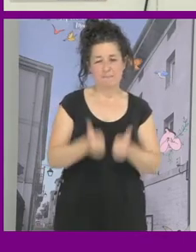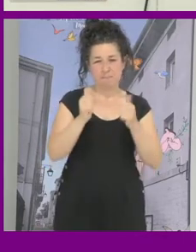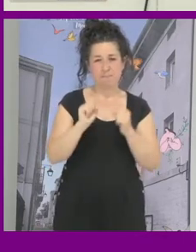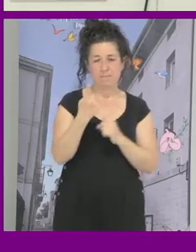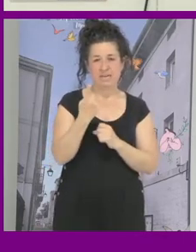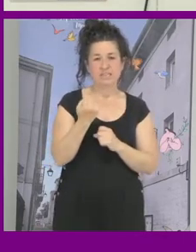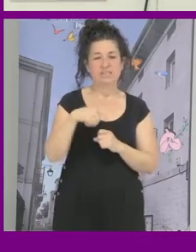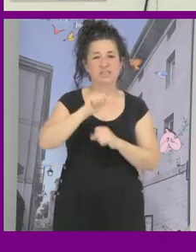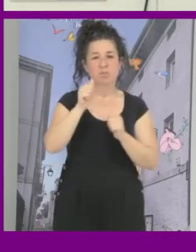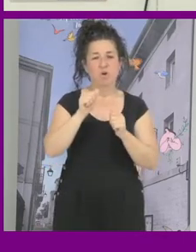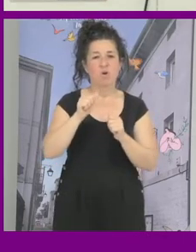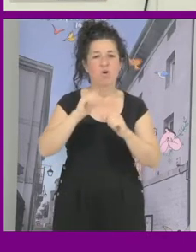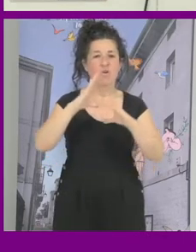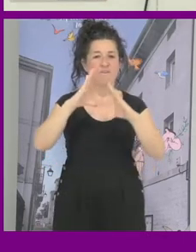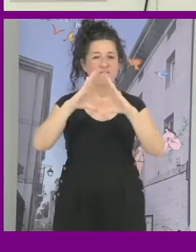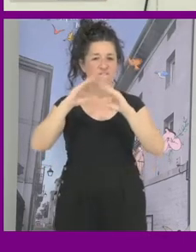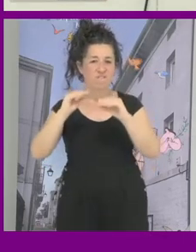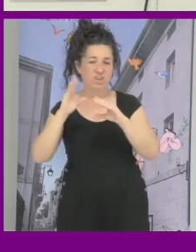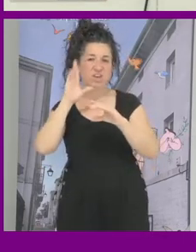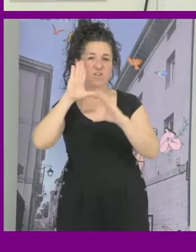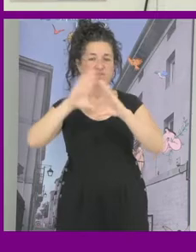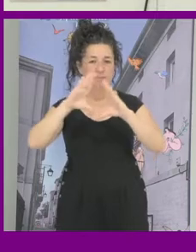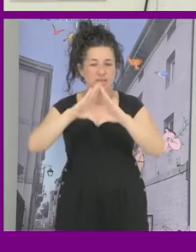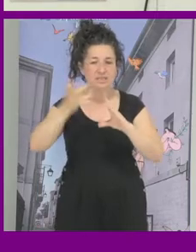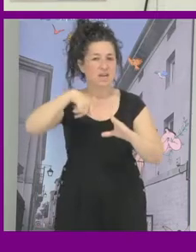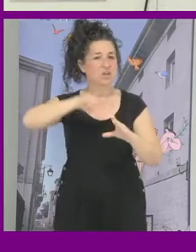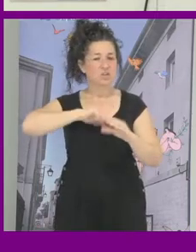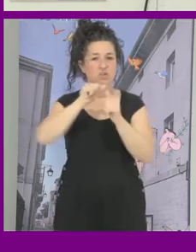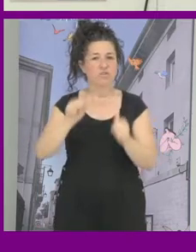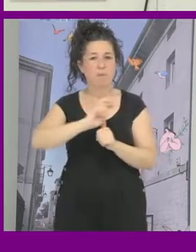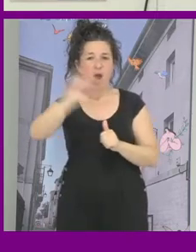gauzak beste era batera egiteko asmoa ekartzen dugu, kolektiboan gainera, bai?